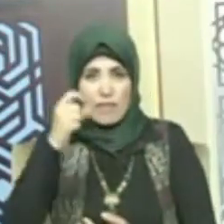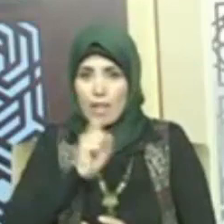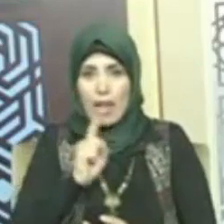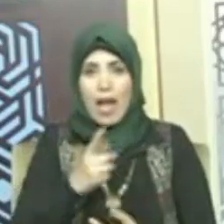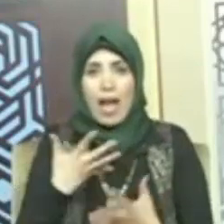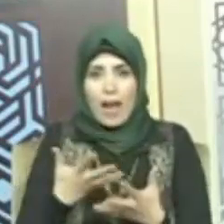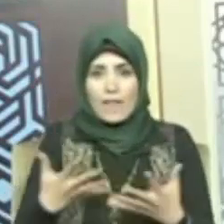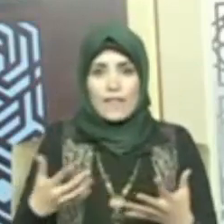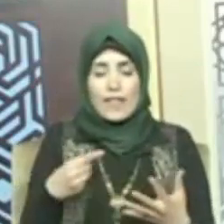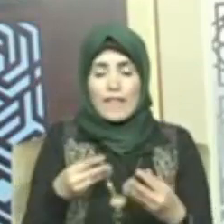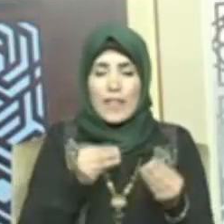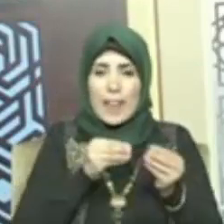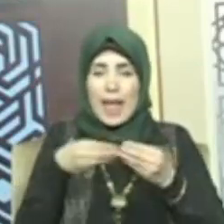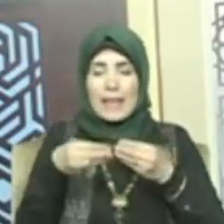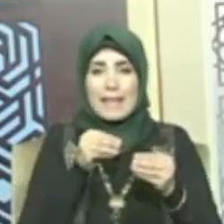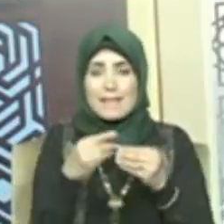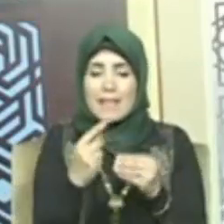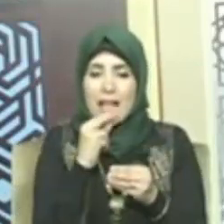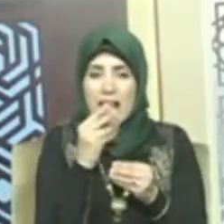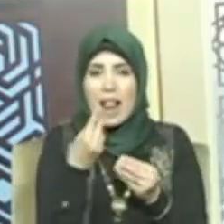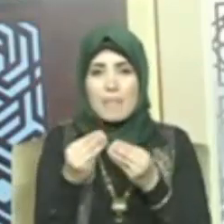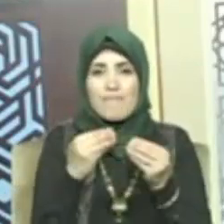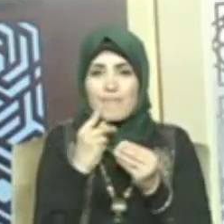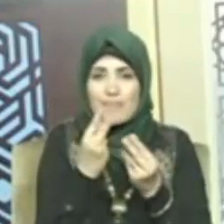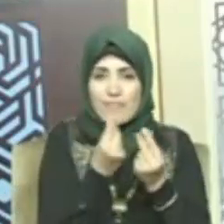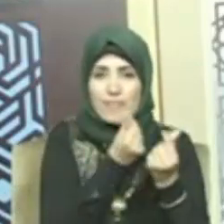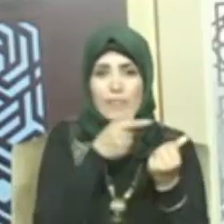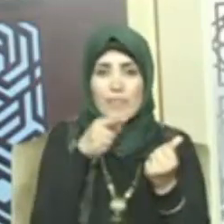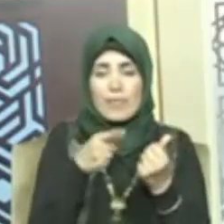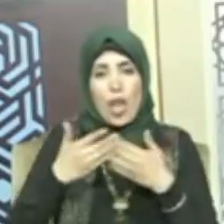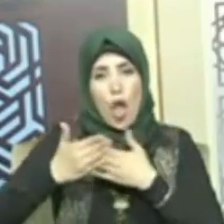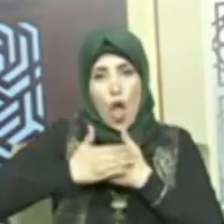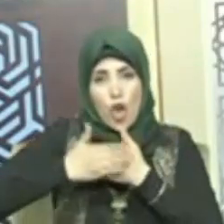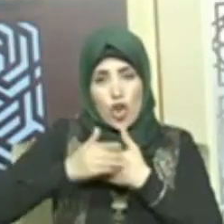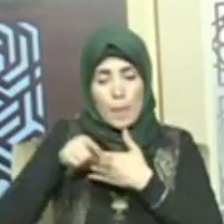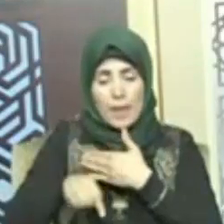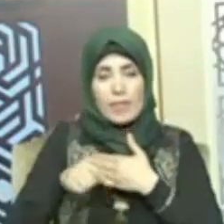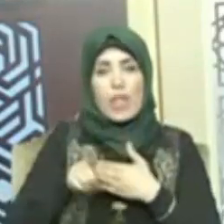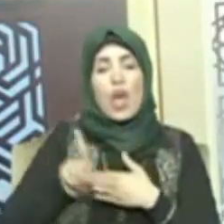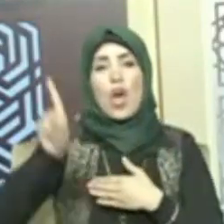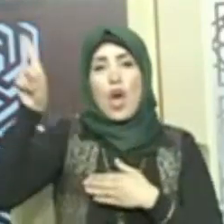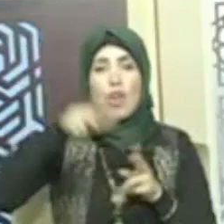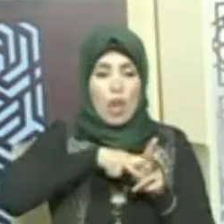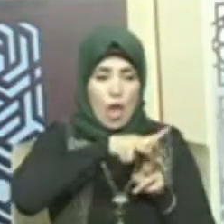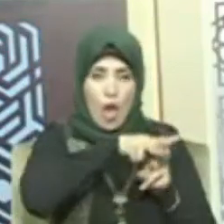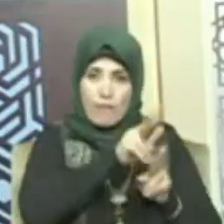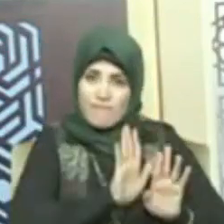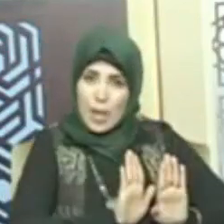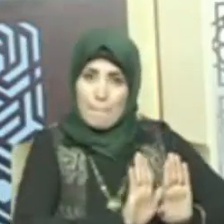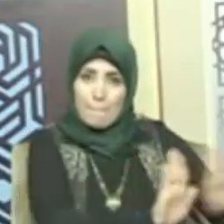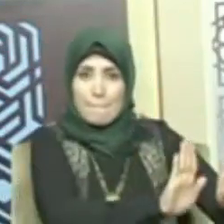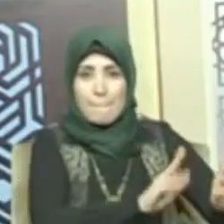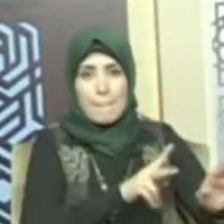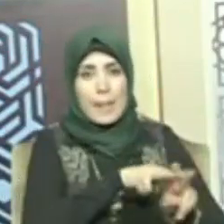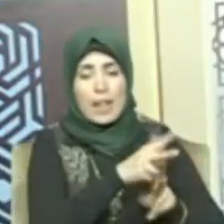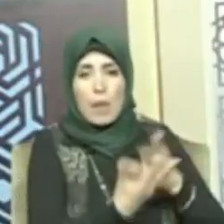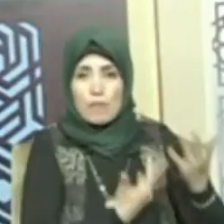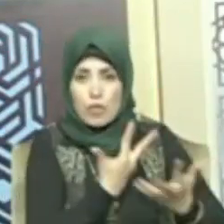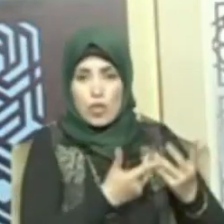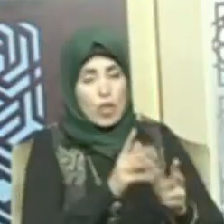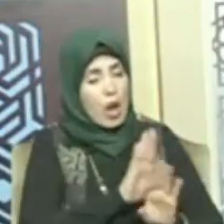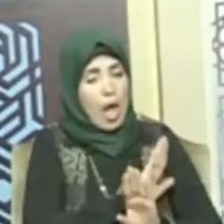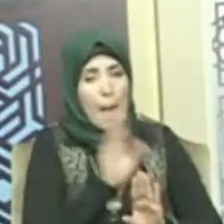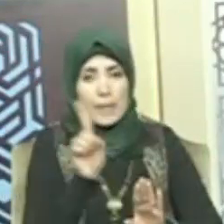من كان هينا لينا قريبا فقد حرم الله جسده على النار. من